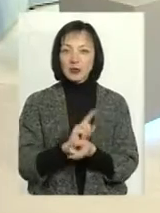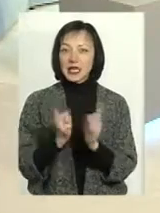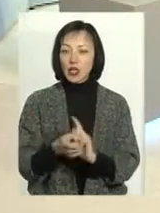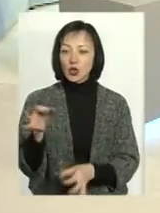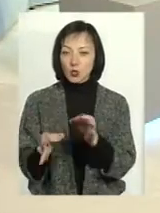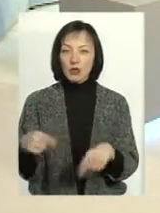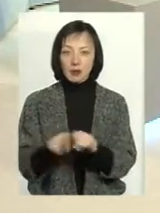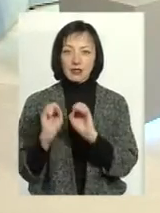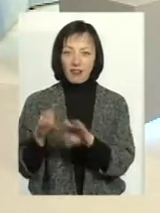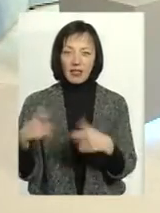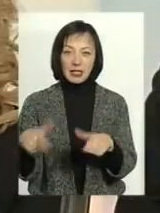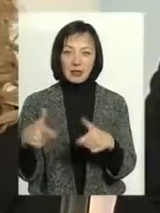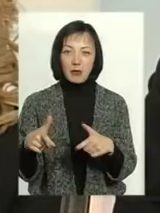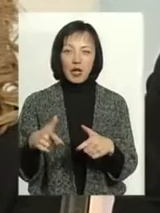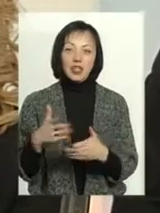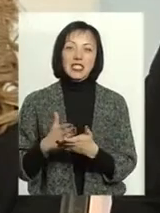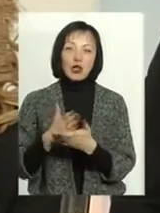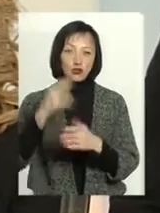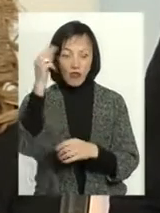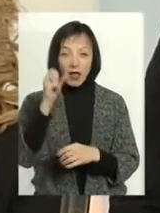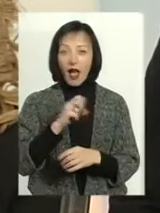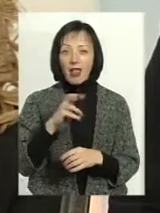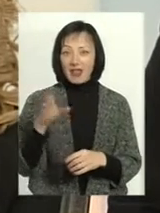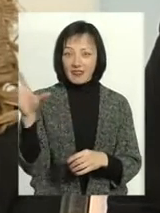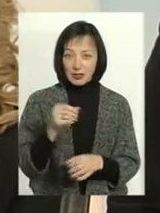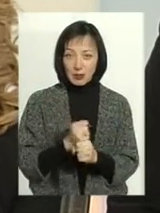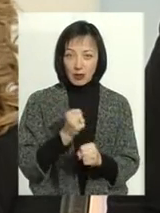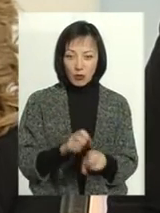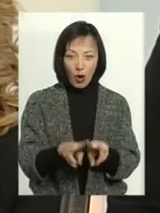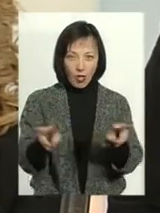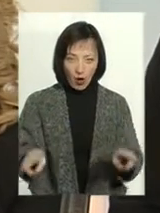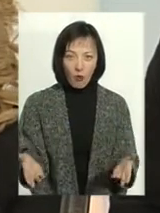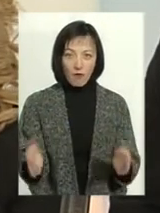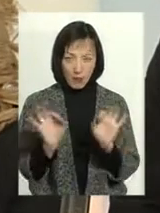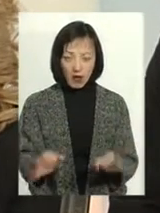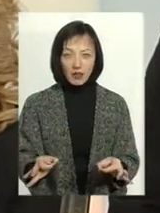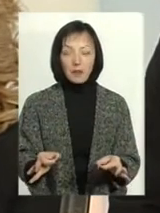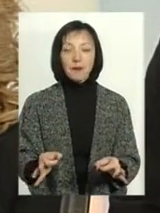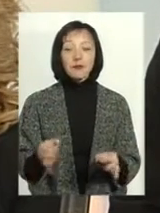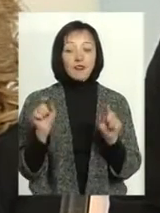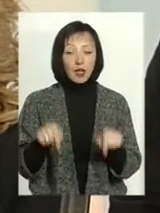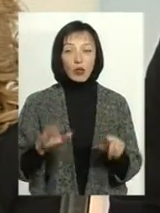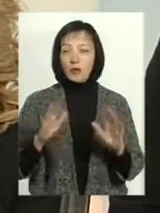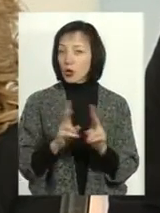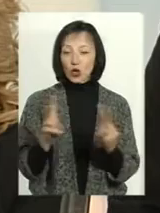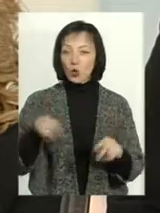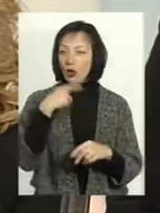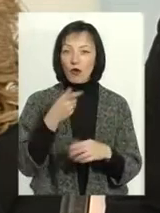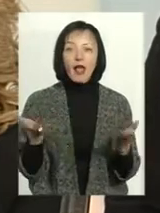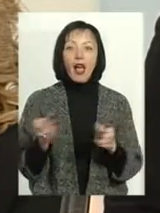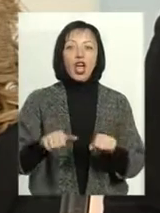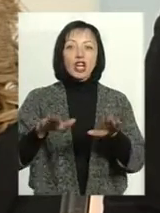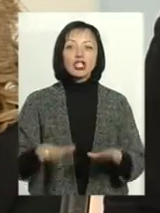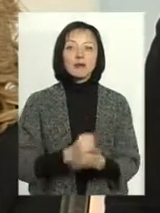суддею, треба теж здавати іспити, проходити певне. Але ну, не всі ж працюють однаково, правда? І в даному випадку ніхто не говорить, яке